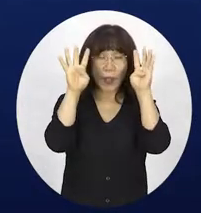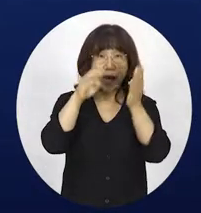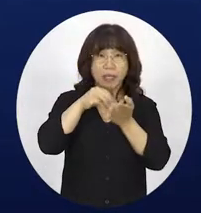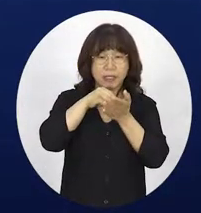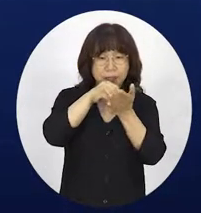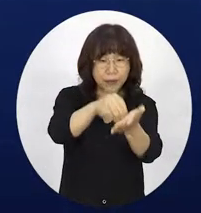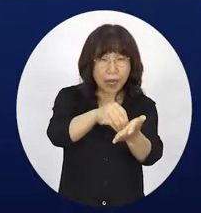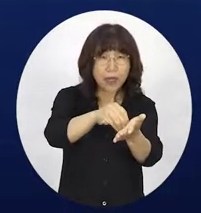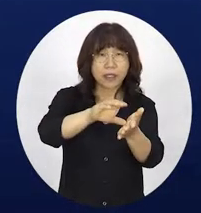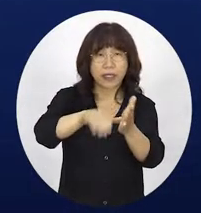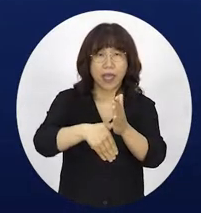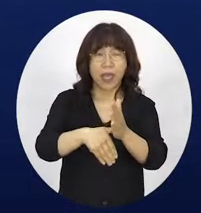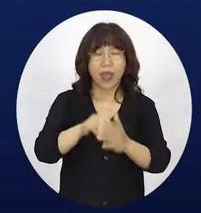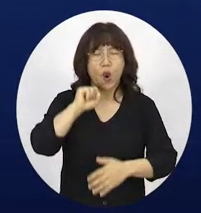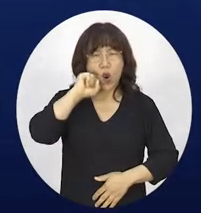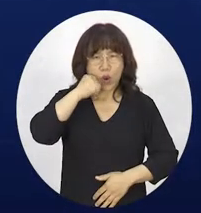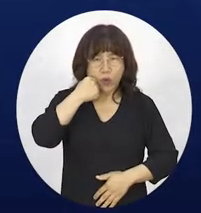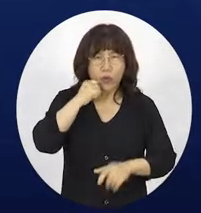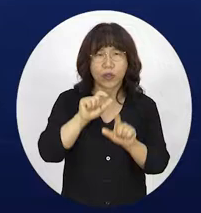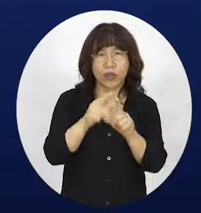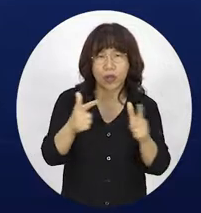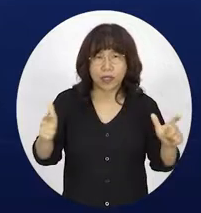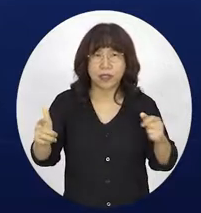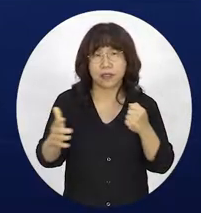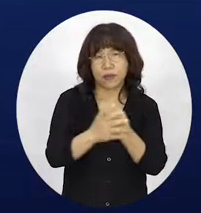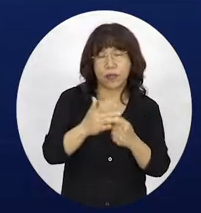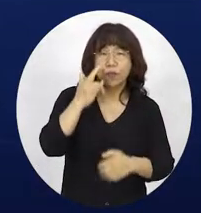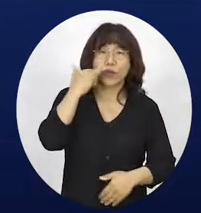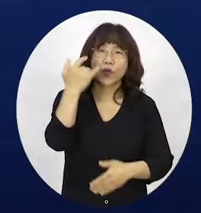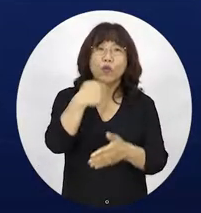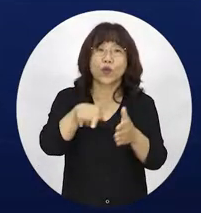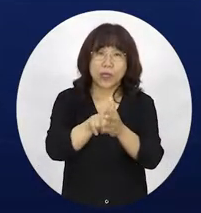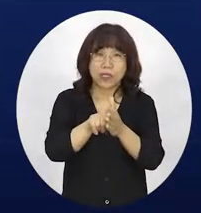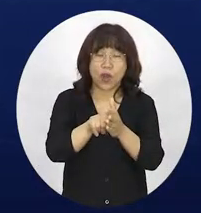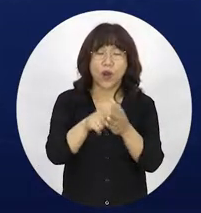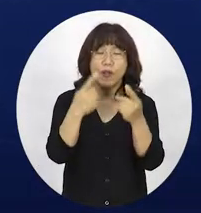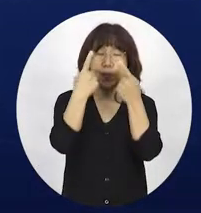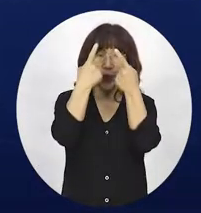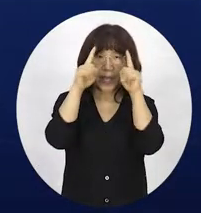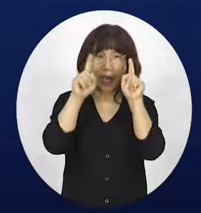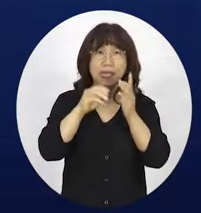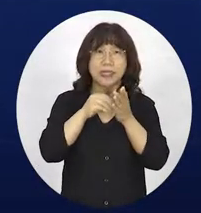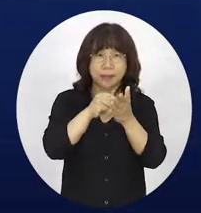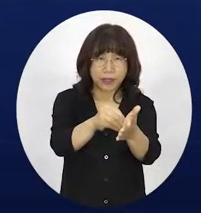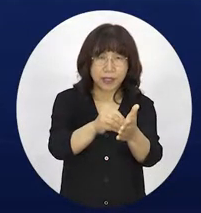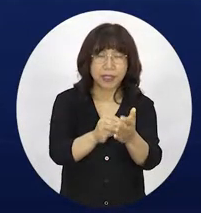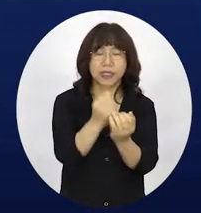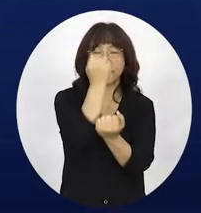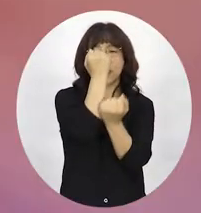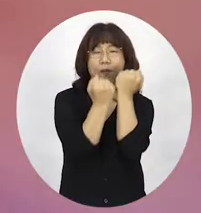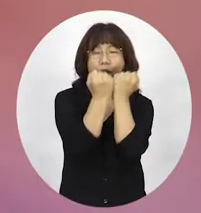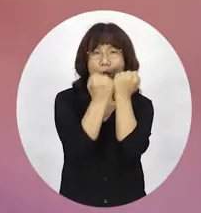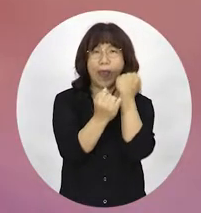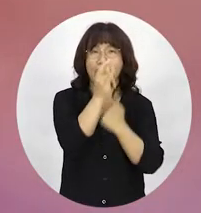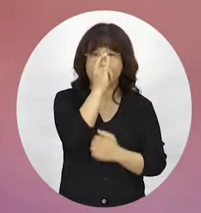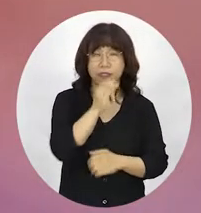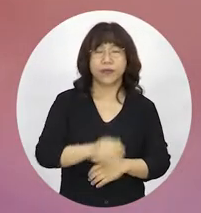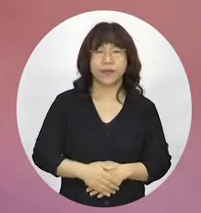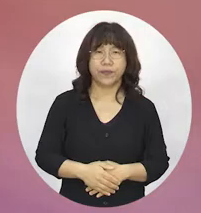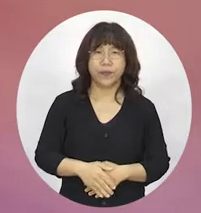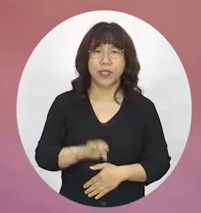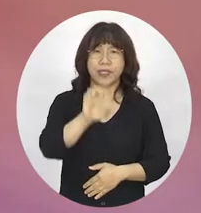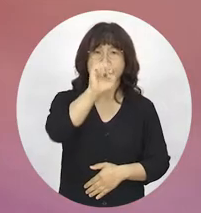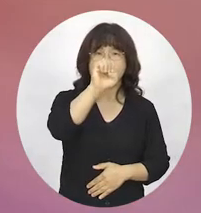학부모들을 위해 2023년 도 수시 대비 대학 입시 설명회가 열립니다 이번